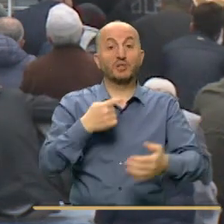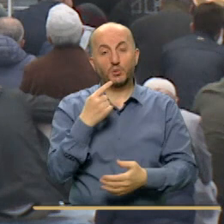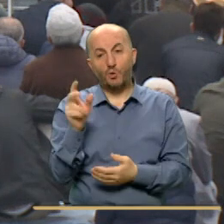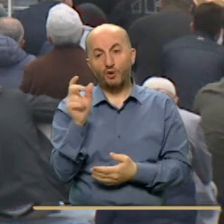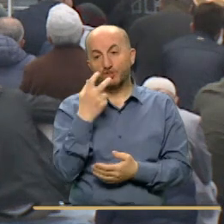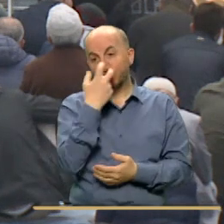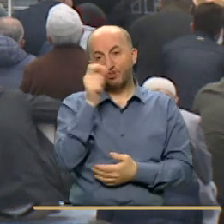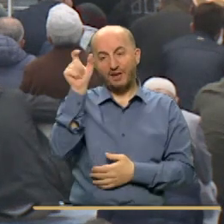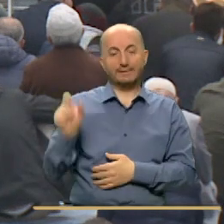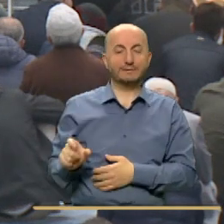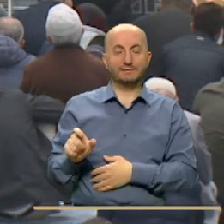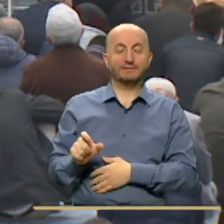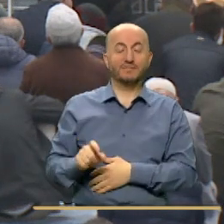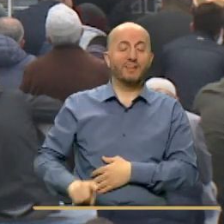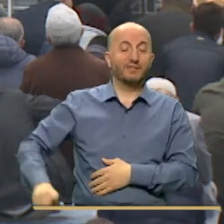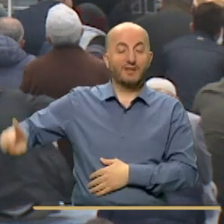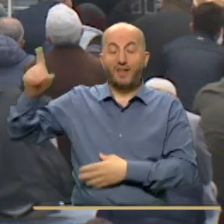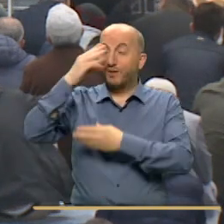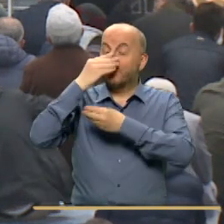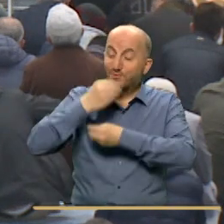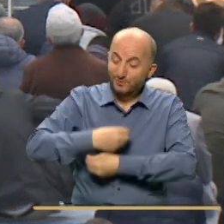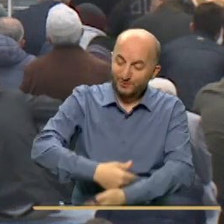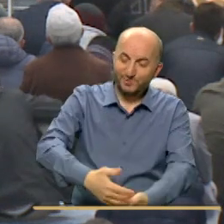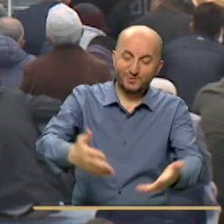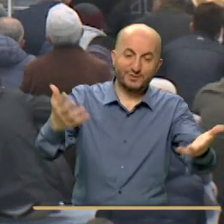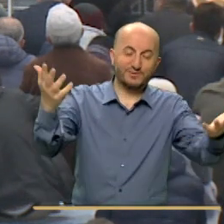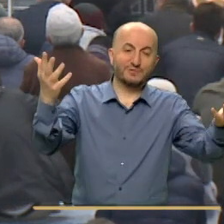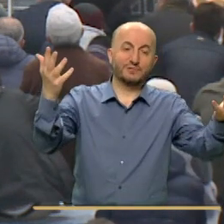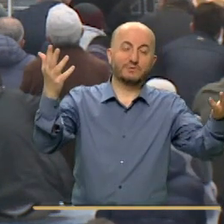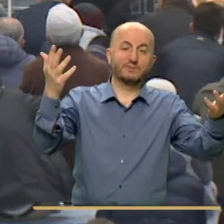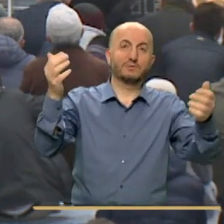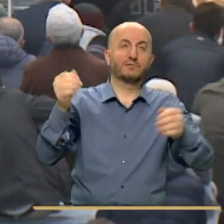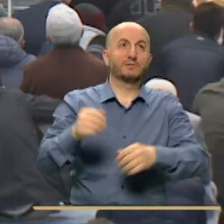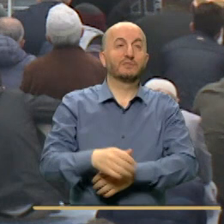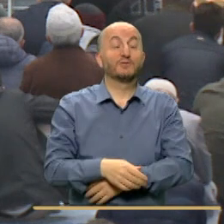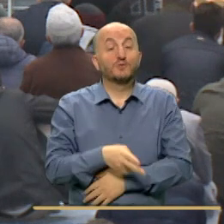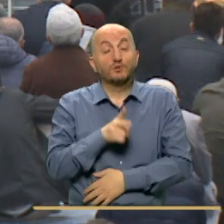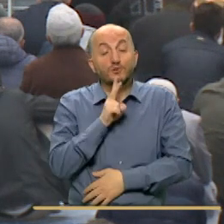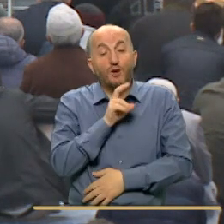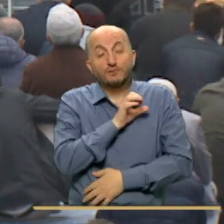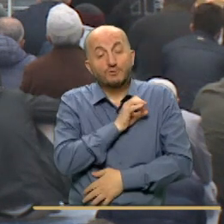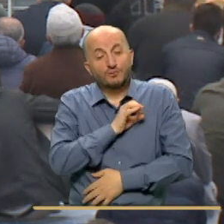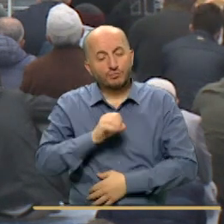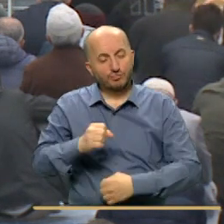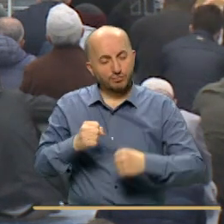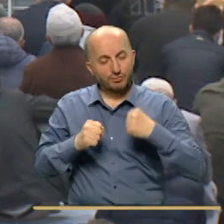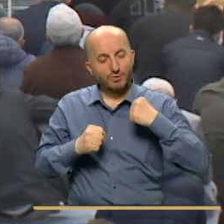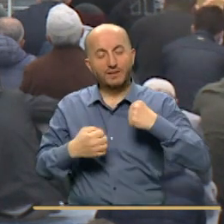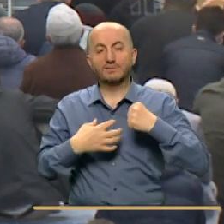Onun için bu Allah'ın bir lütfudur. sonsuz kudret sahibi,